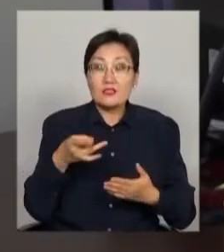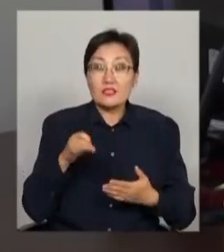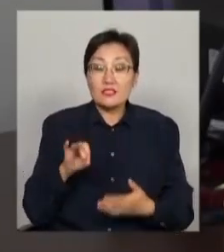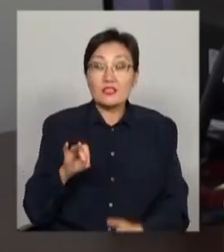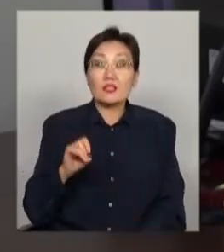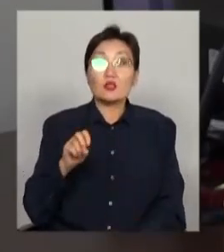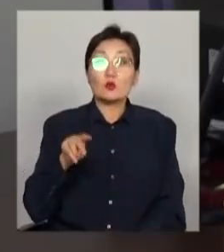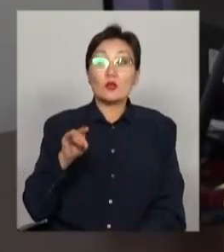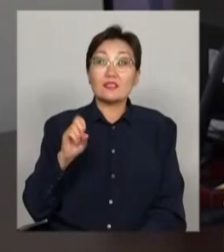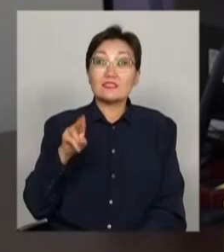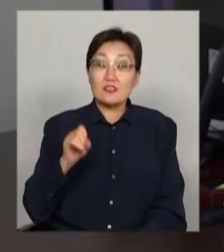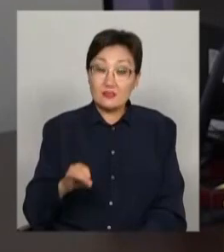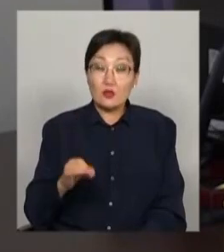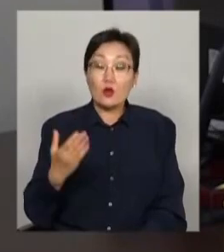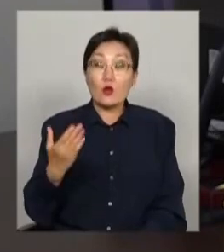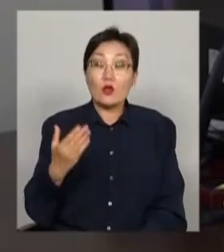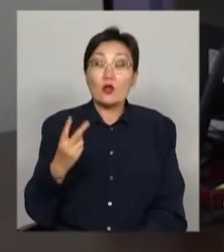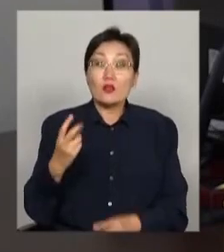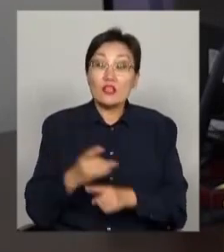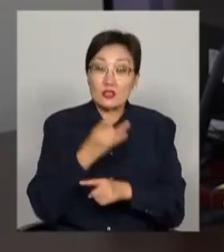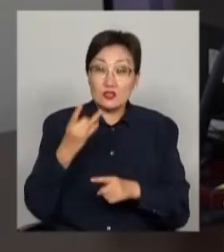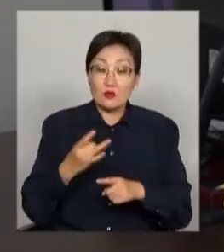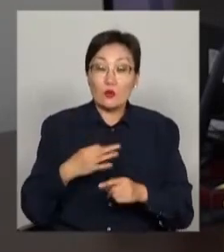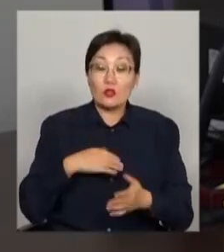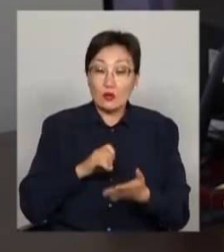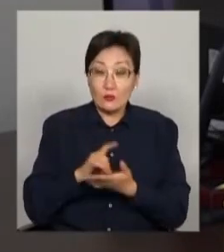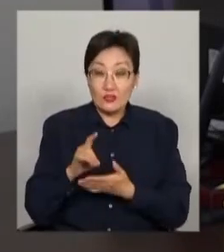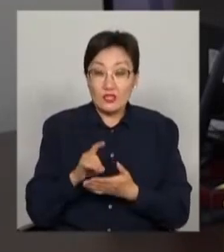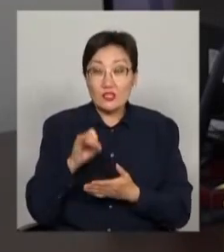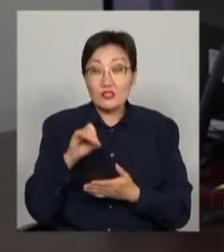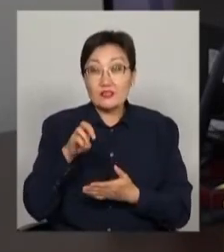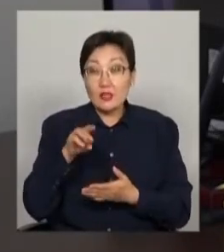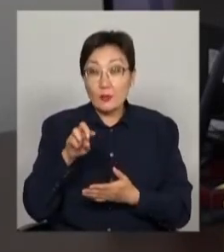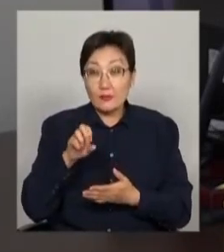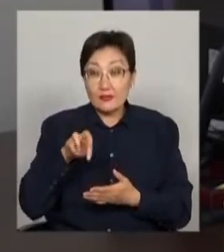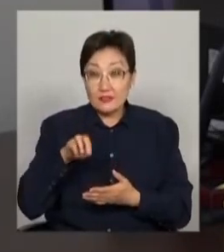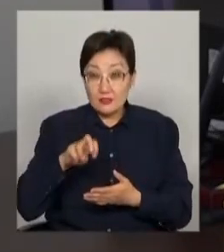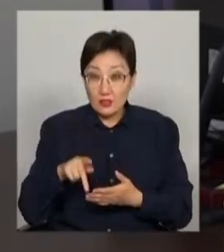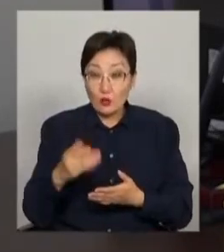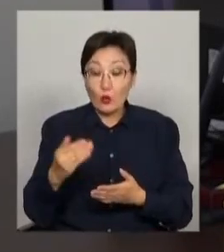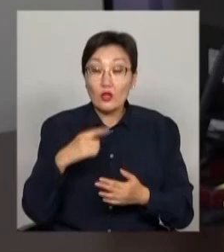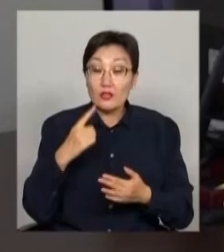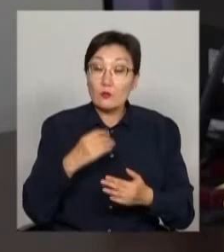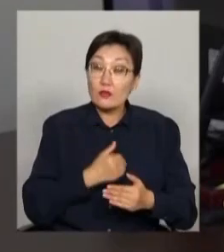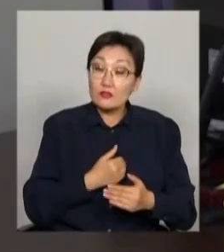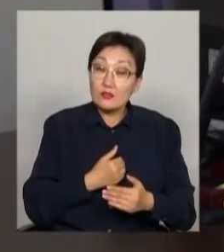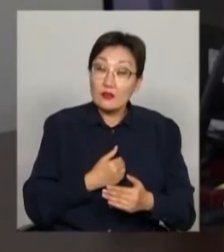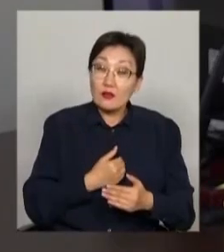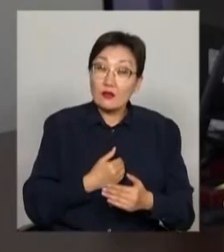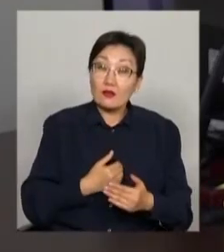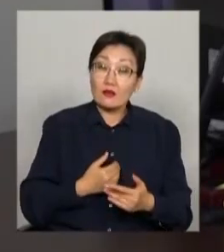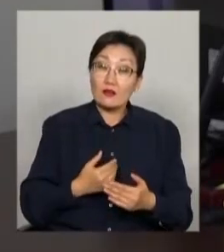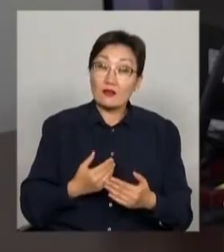Луганский. Ол да екі түркін, е, ұшқыш, ол истребитель. Сонда оғысының айтуынша, бізде де